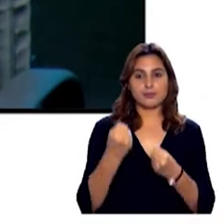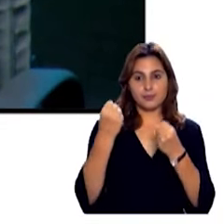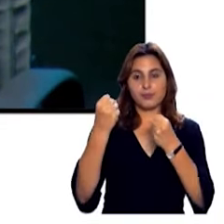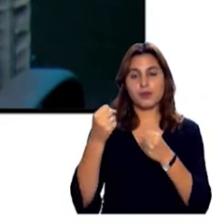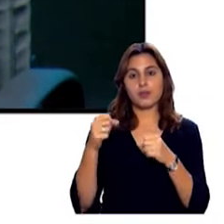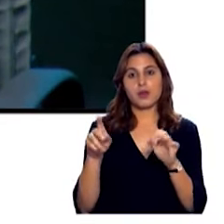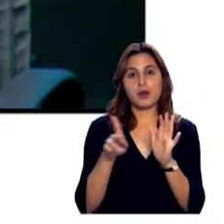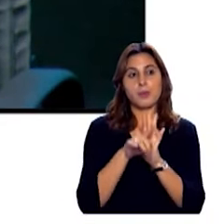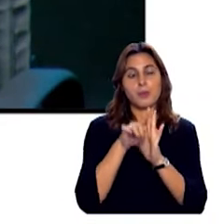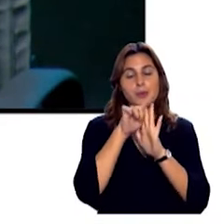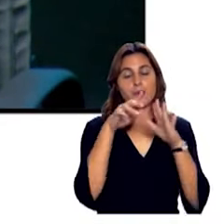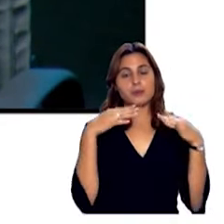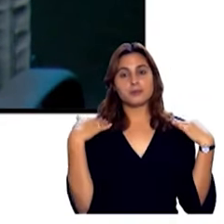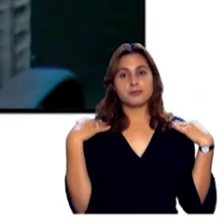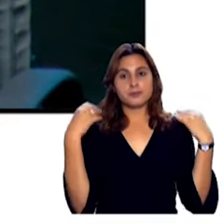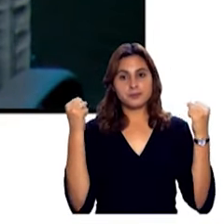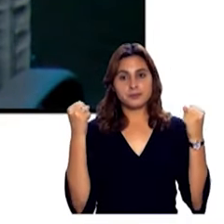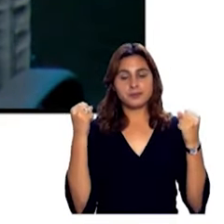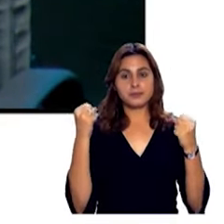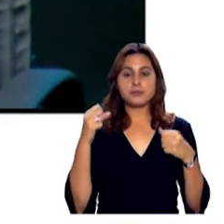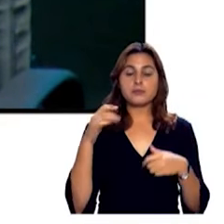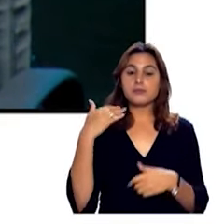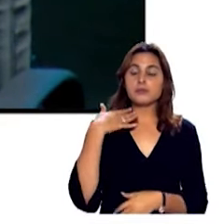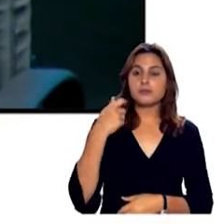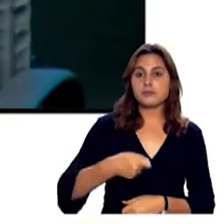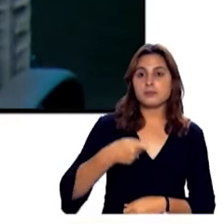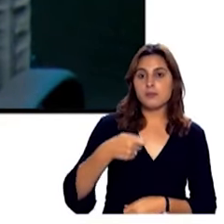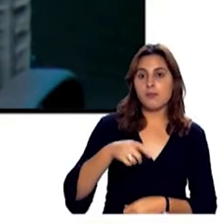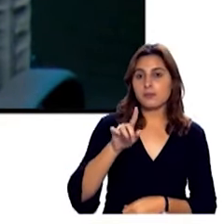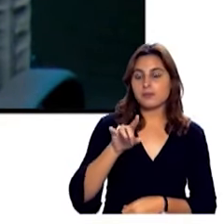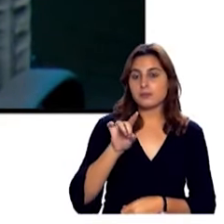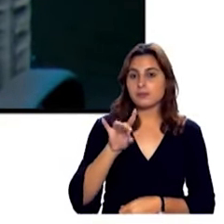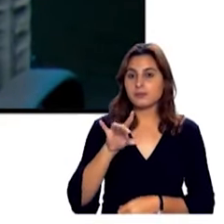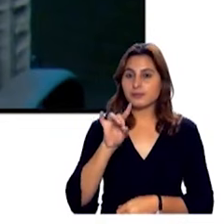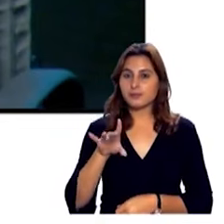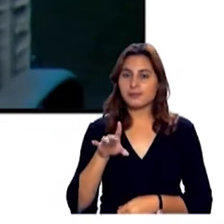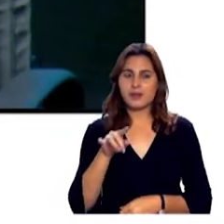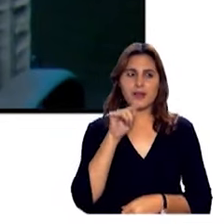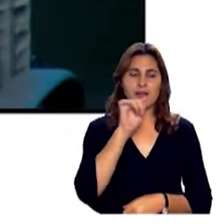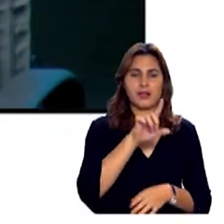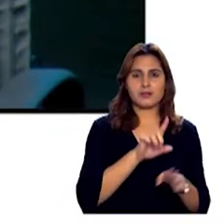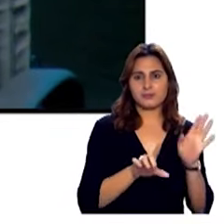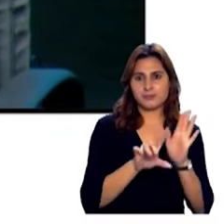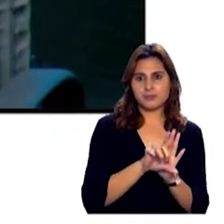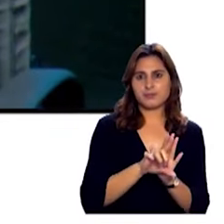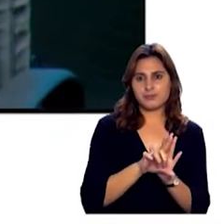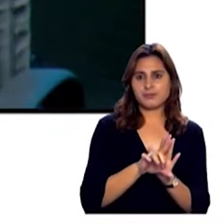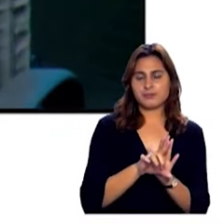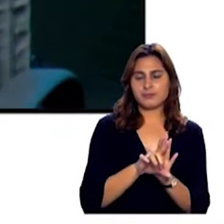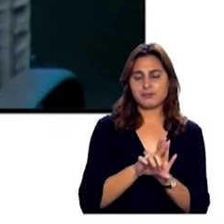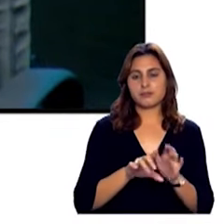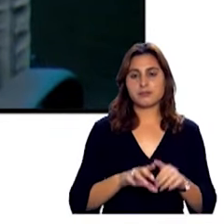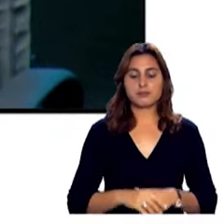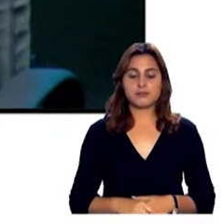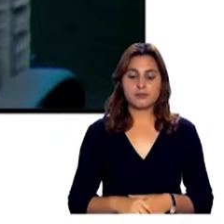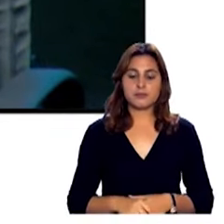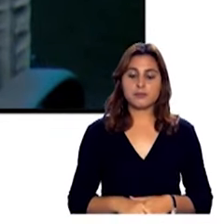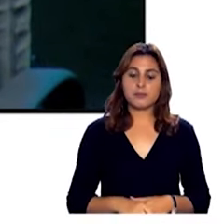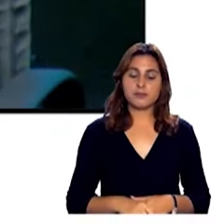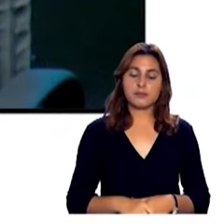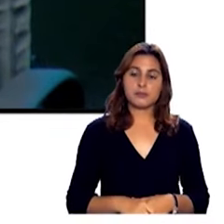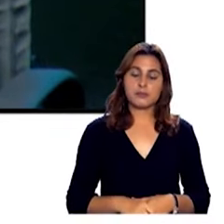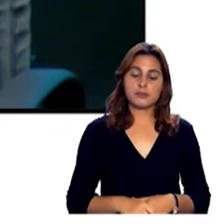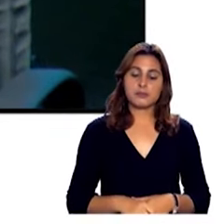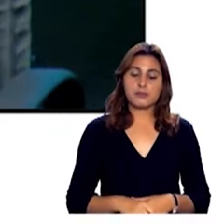être qu'une bouche de la loi avec une pratique TRS brutale de la